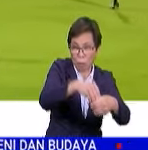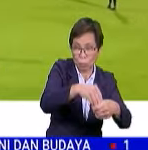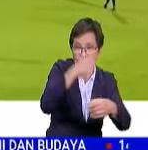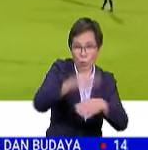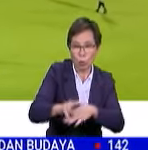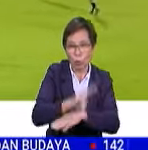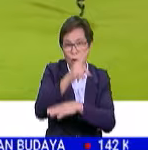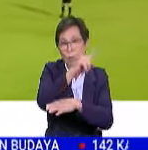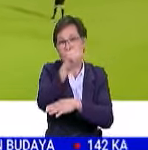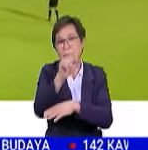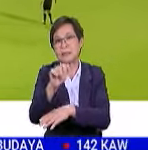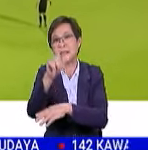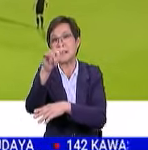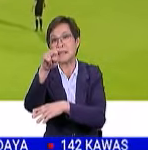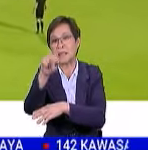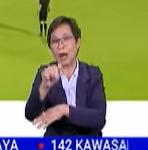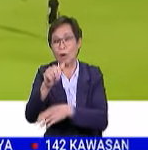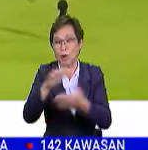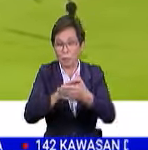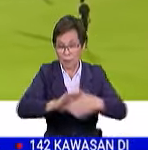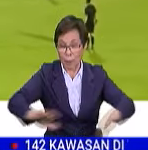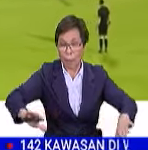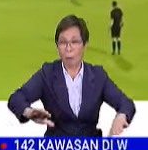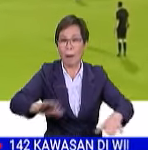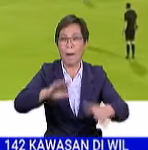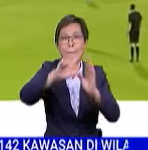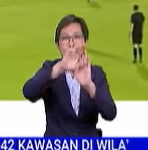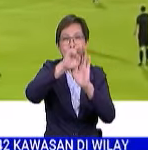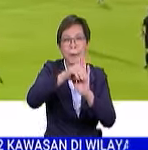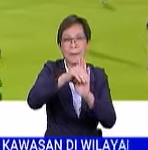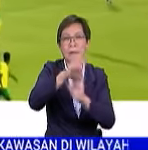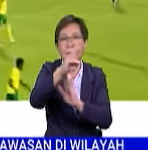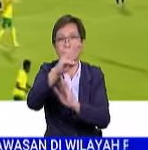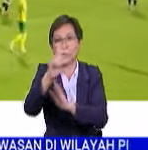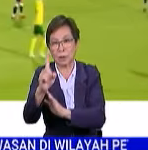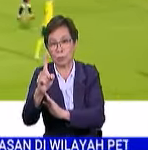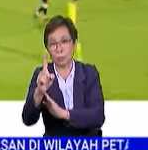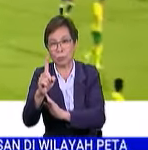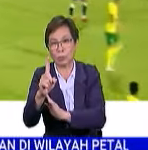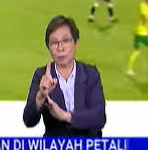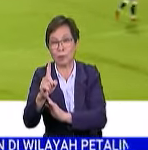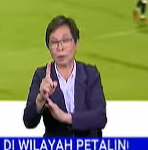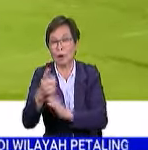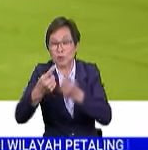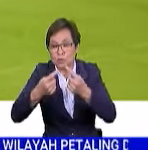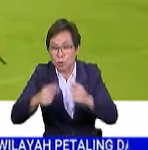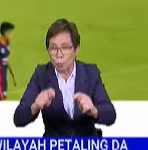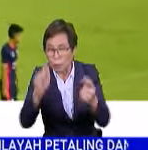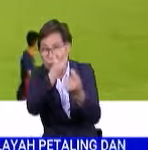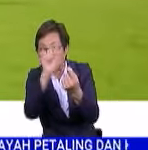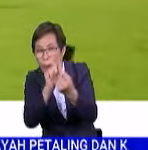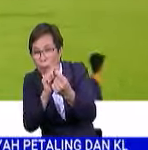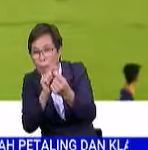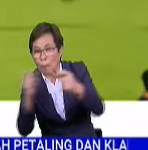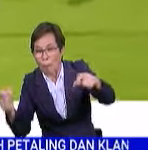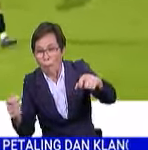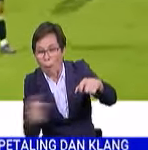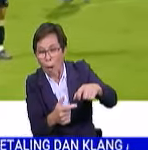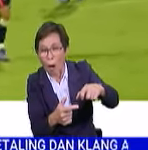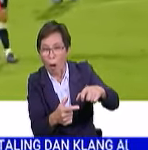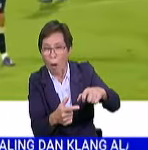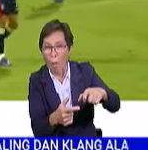digunakan Zelena untuk menyamakan kedudukan pada minit ke-61 melalui percubaan tepat Tommy